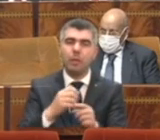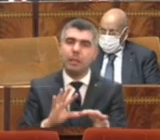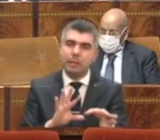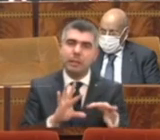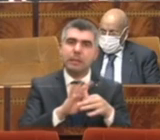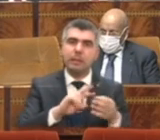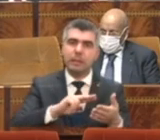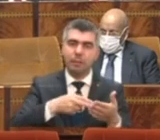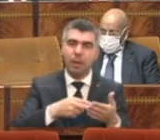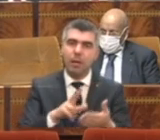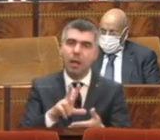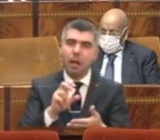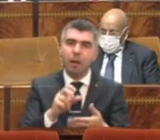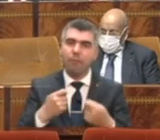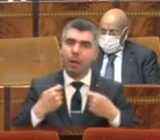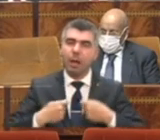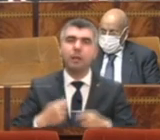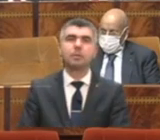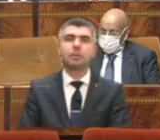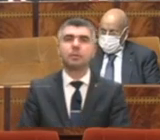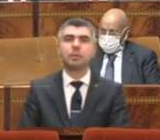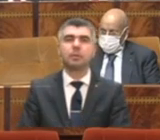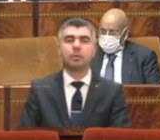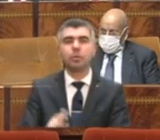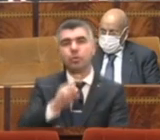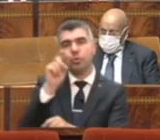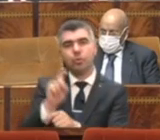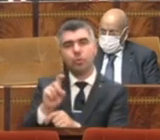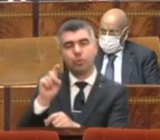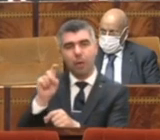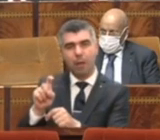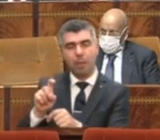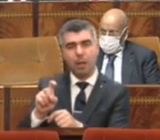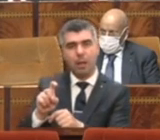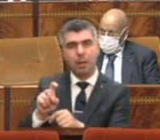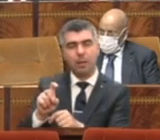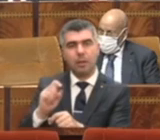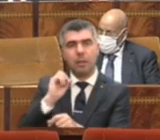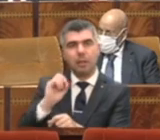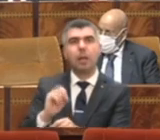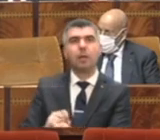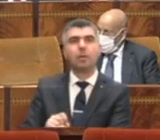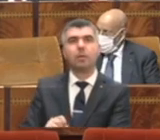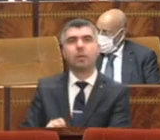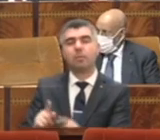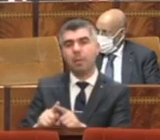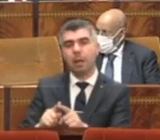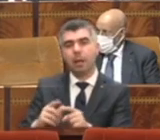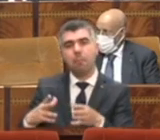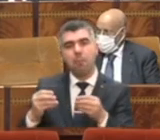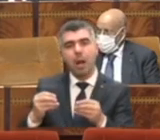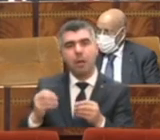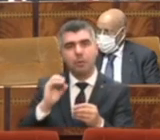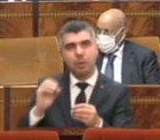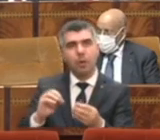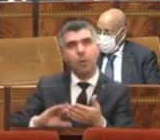وانت تتعرفيها السيده الرئيسه، اتفاقيه جامعه تسلطانت اللي هي انت يعني من جامعه تسلطانت